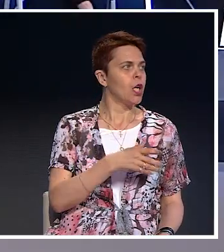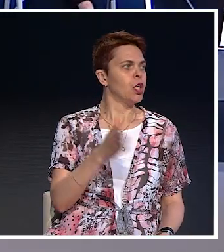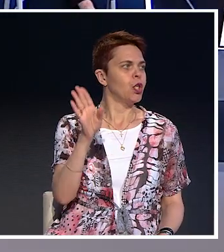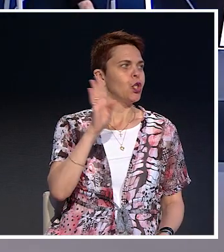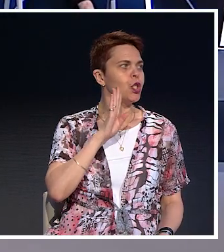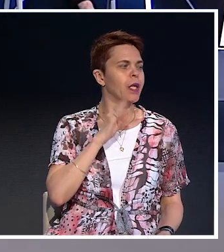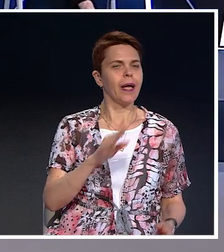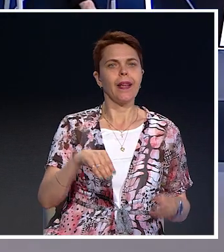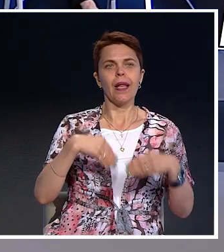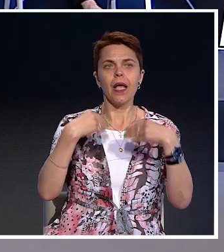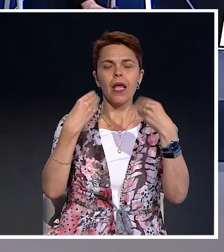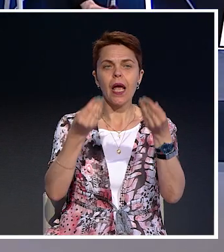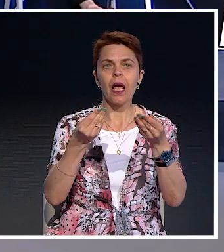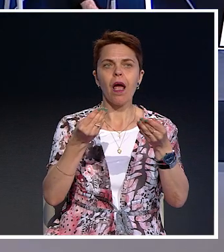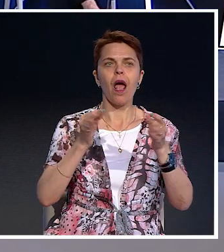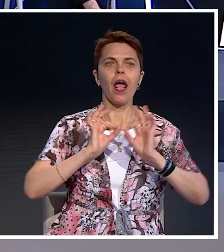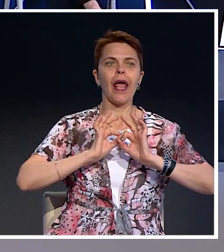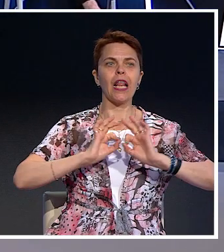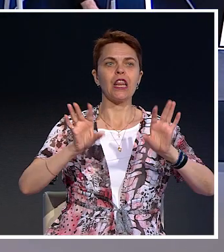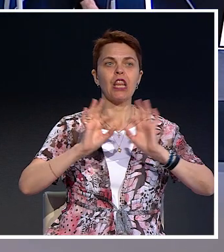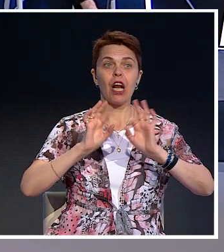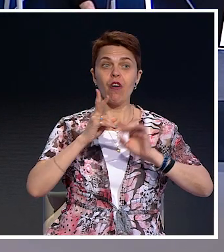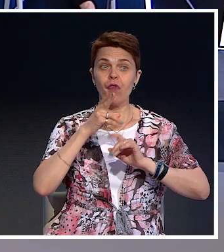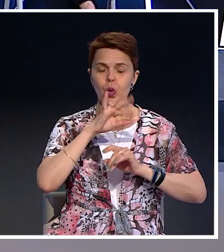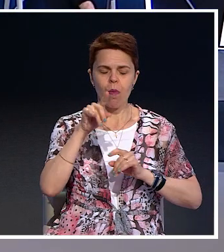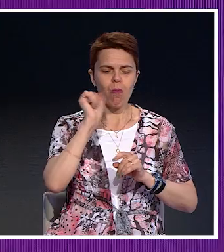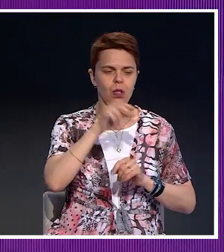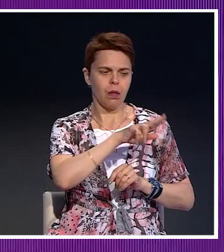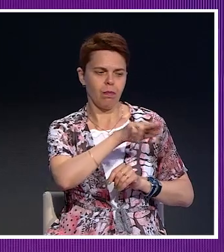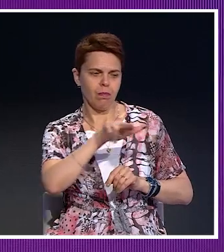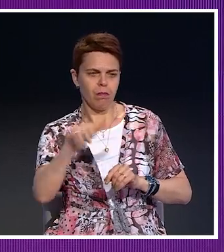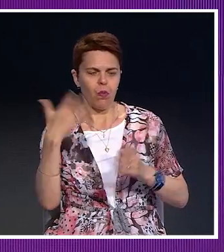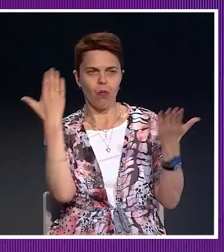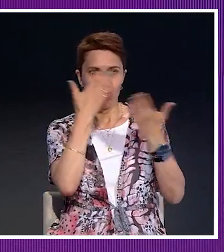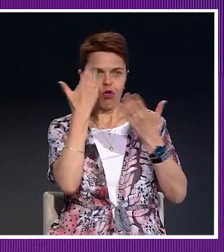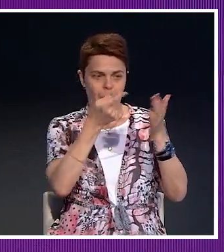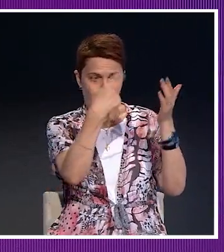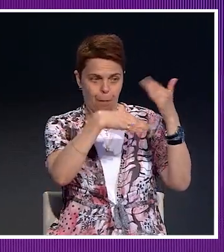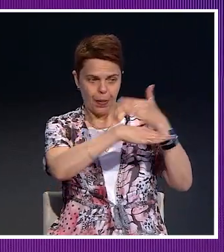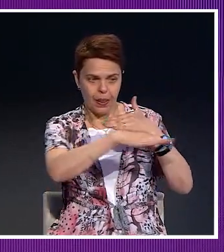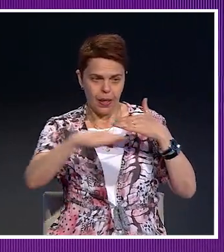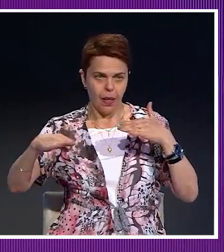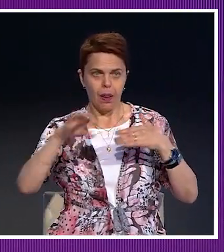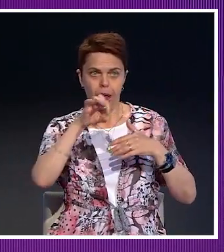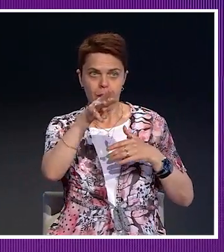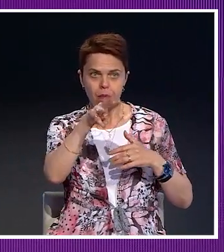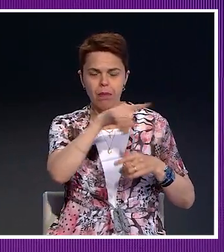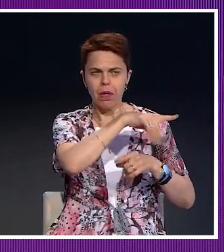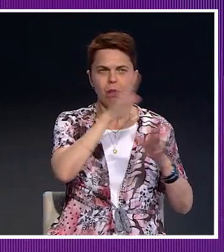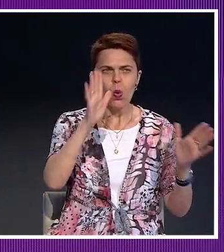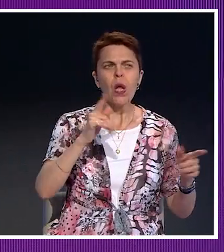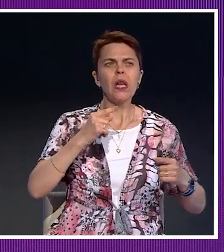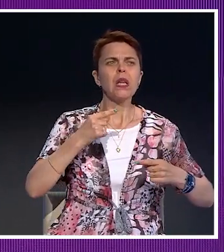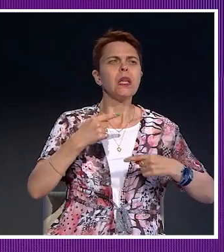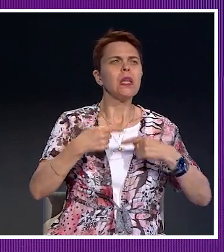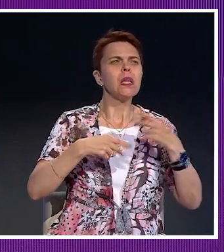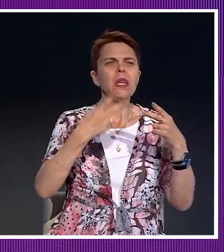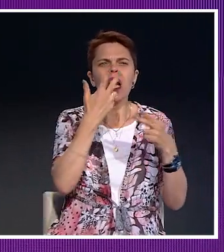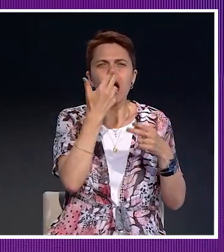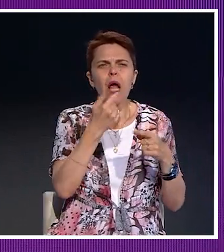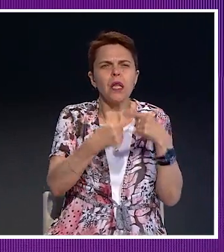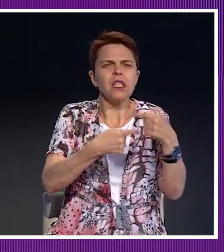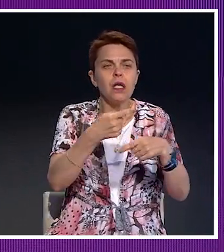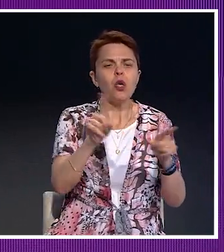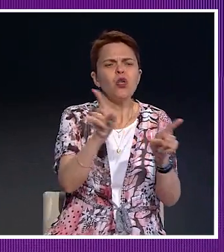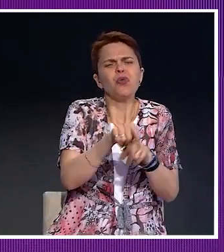Коли жінка дає інтерв'ю, ви можете почитати коментарі під ним. І традиційно там будуть фрази про те,